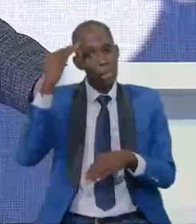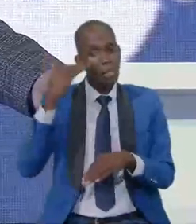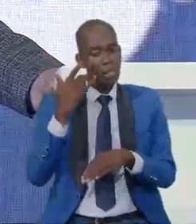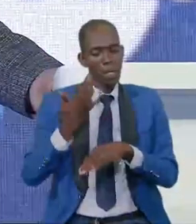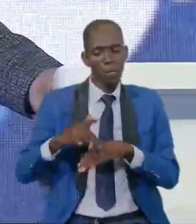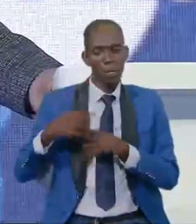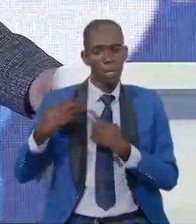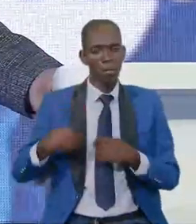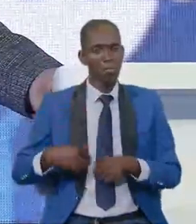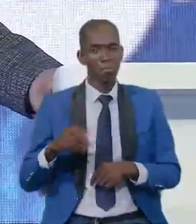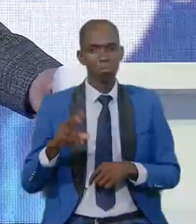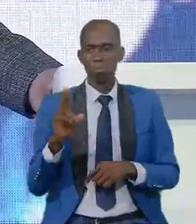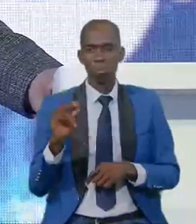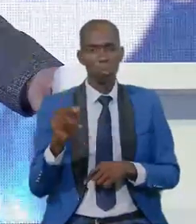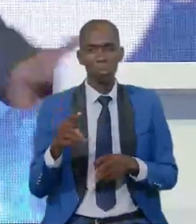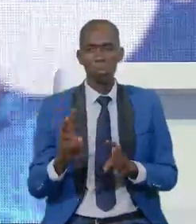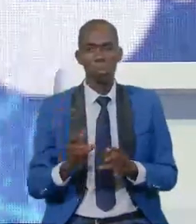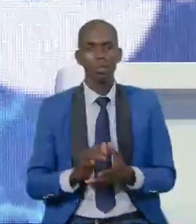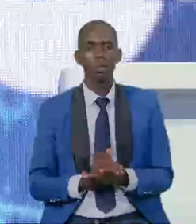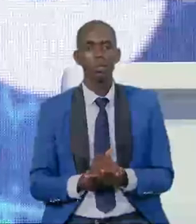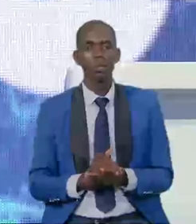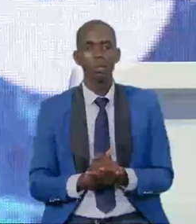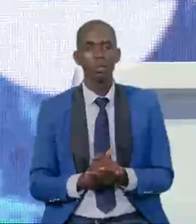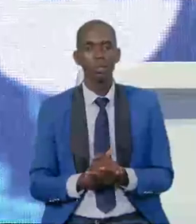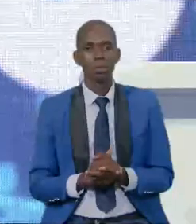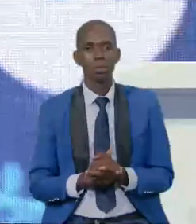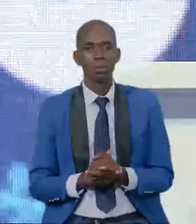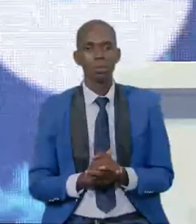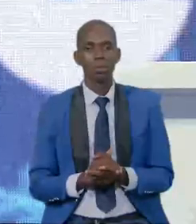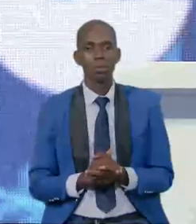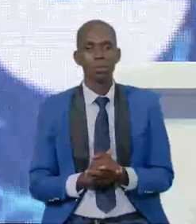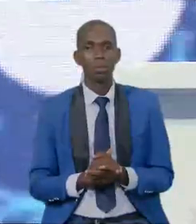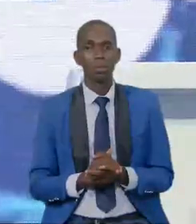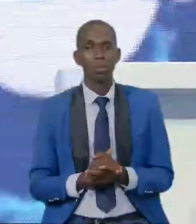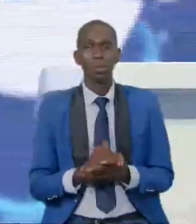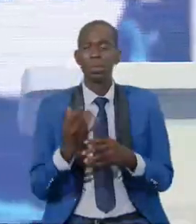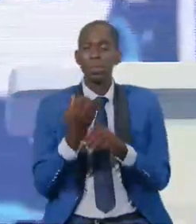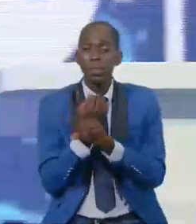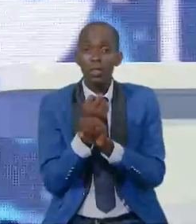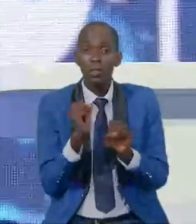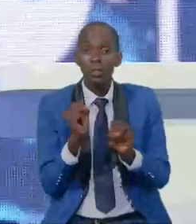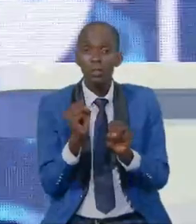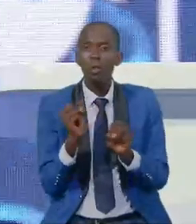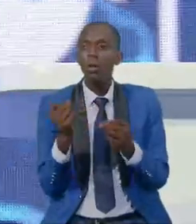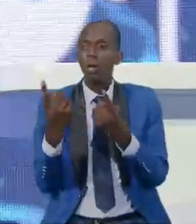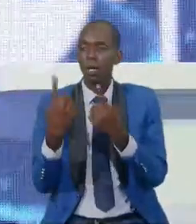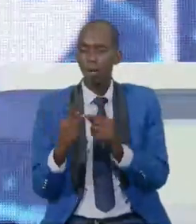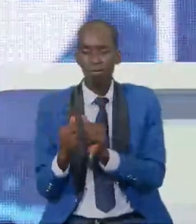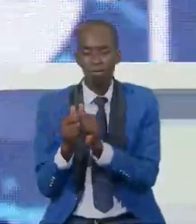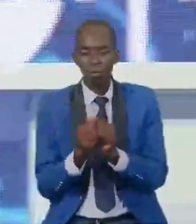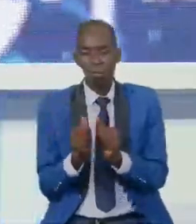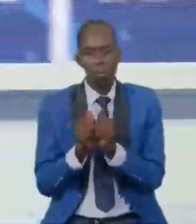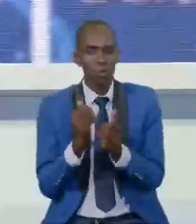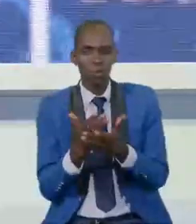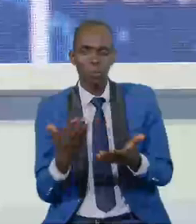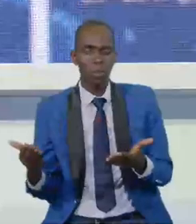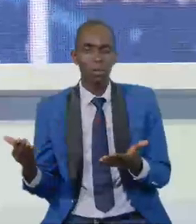lorsqu'on est sauvé, on ne s'éloigne pas du Sauveur, le cœur vide, la tête vide. Le salut apporte quelque